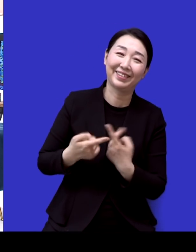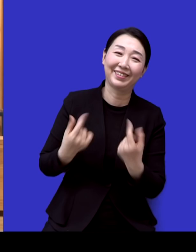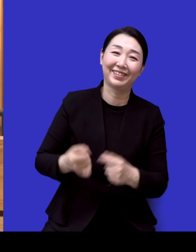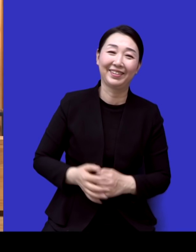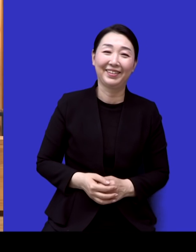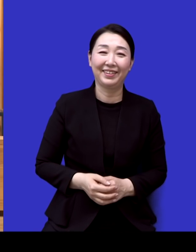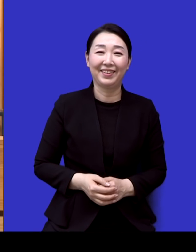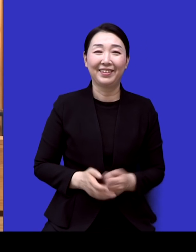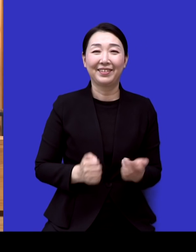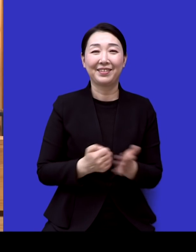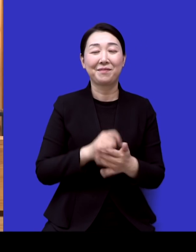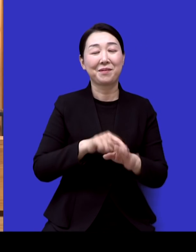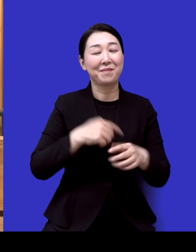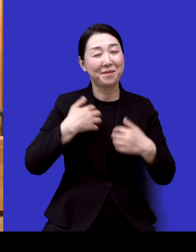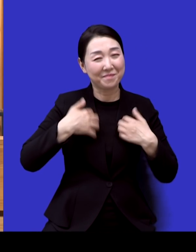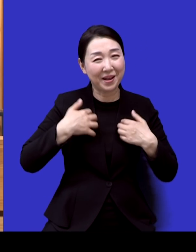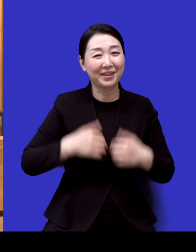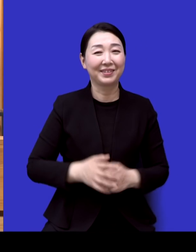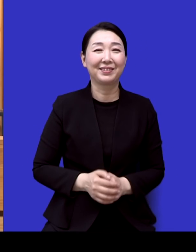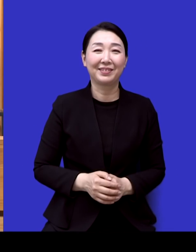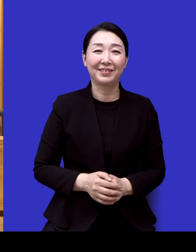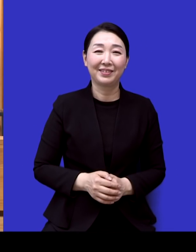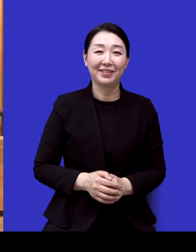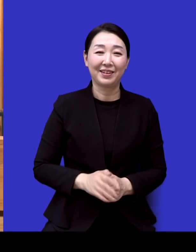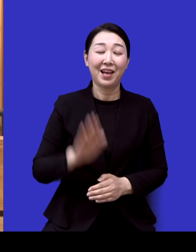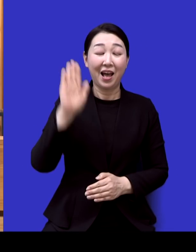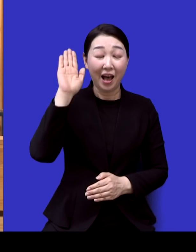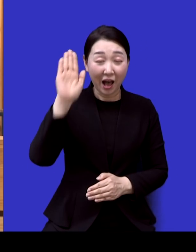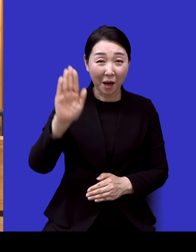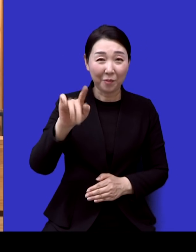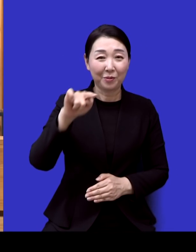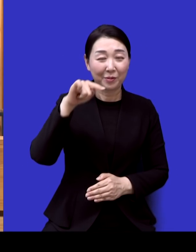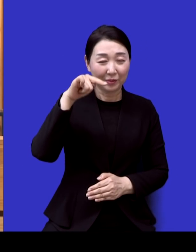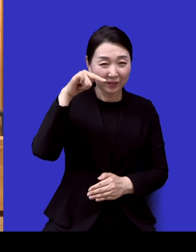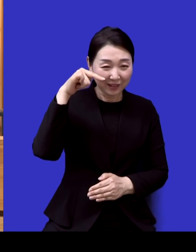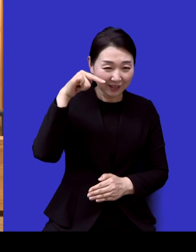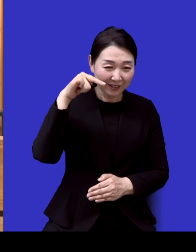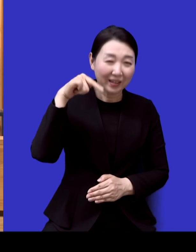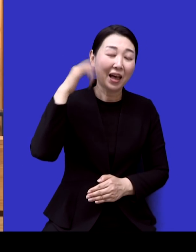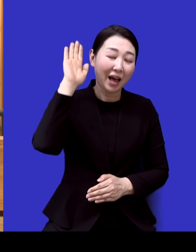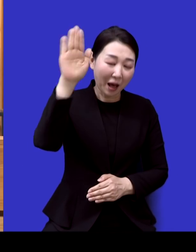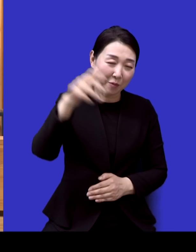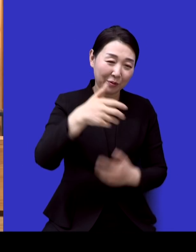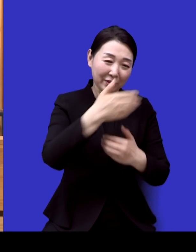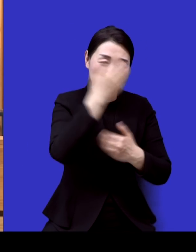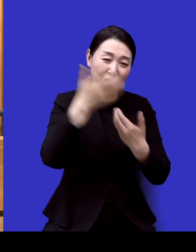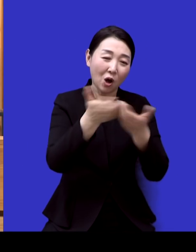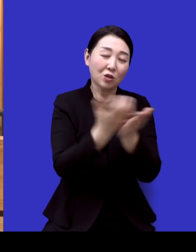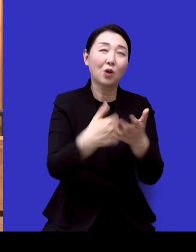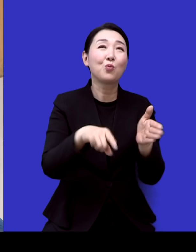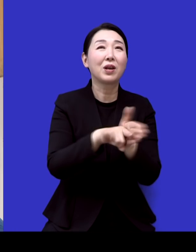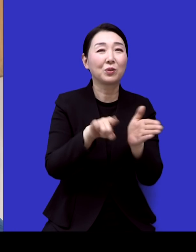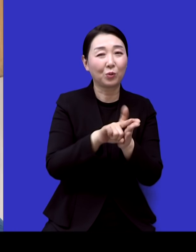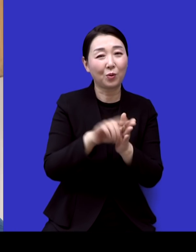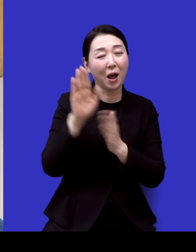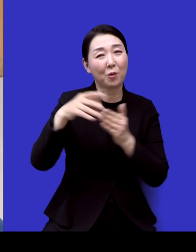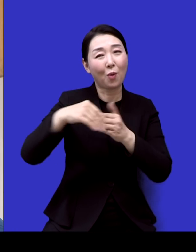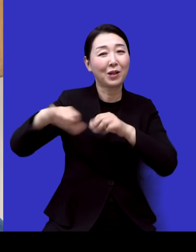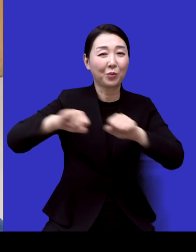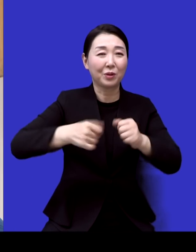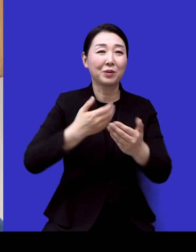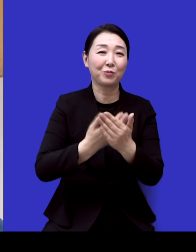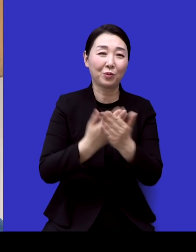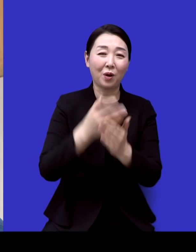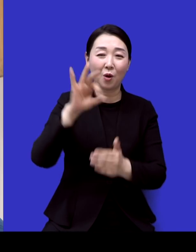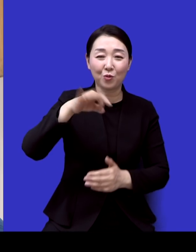아주 기쁜 시간이었습니다. 앞으로 다음 세대들 위해서 더 많이 힘써주시고 저희도 Will Love라는 유튜브 찾아보면 있겠죠. 볼 수 있습니다.